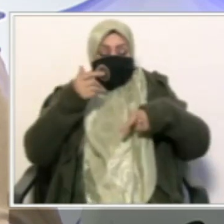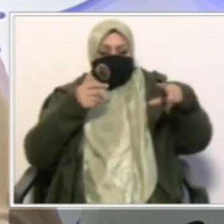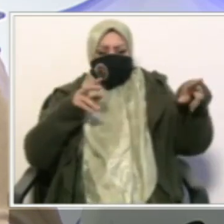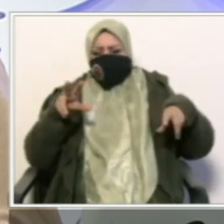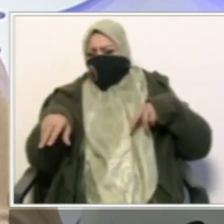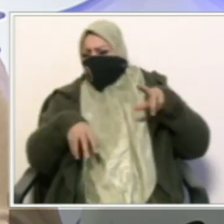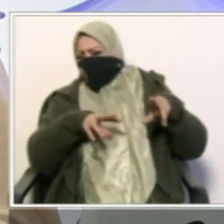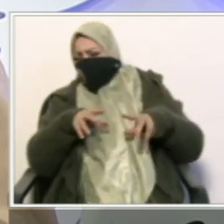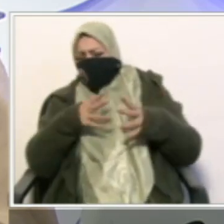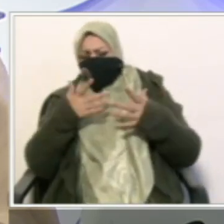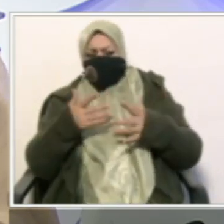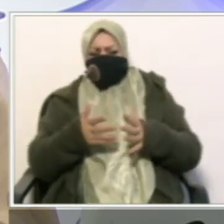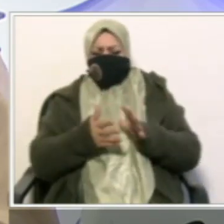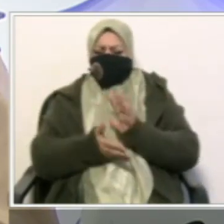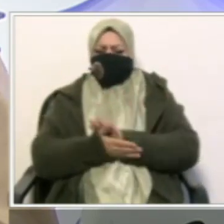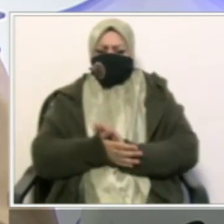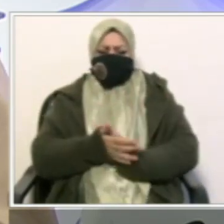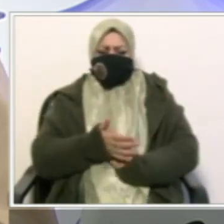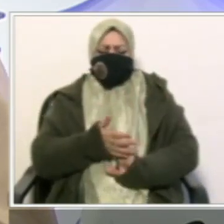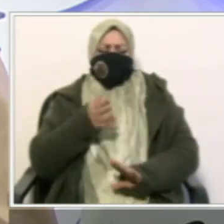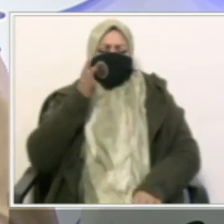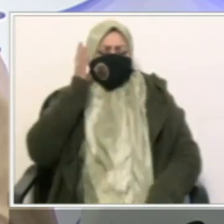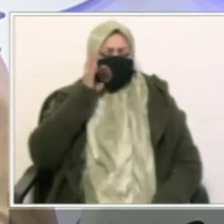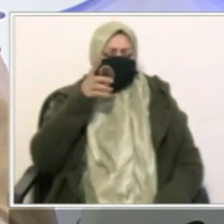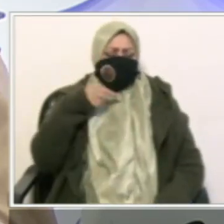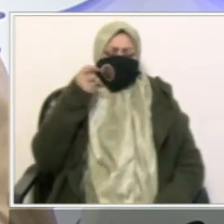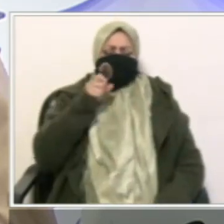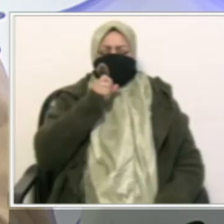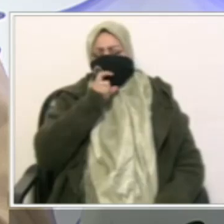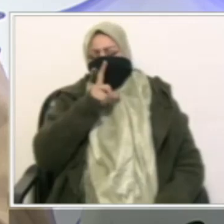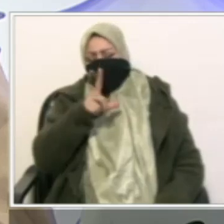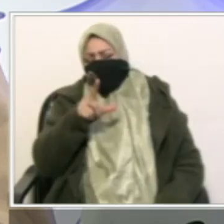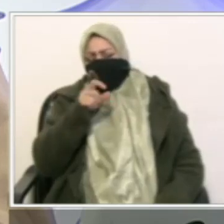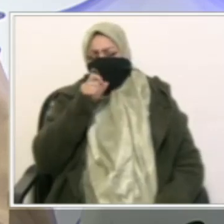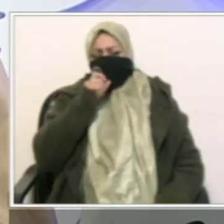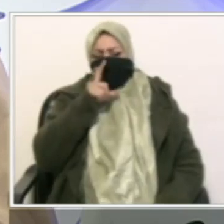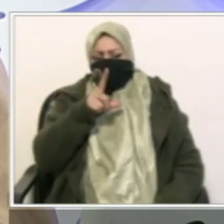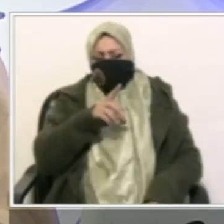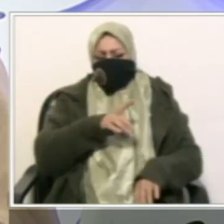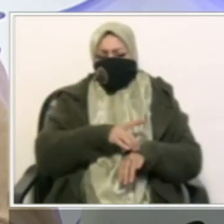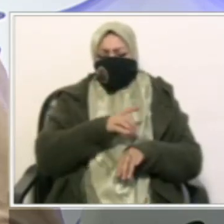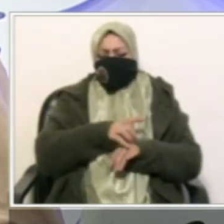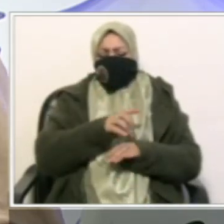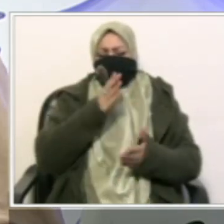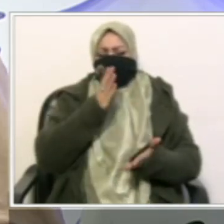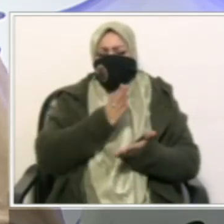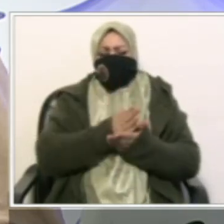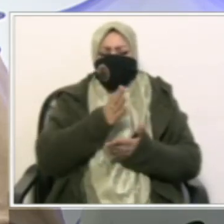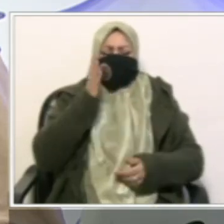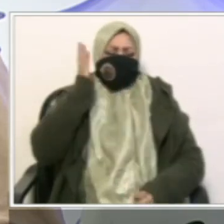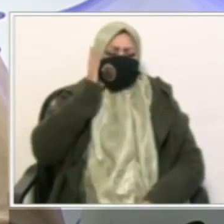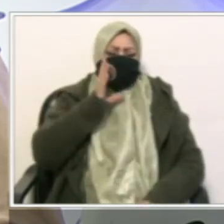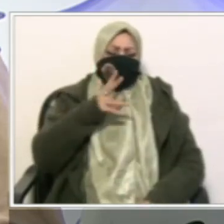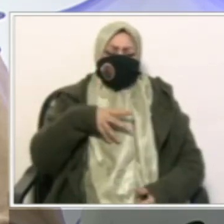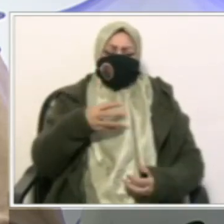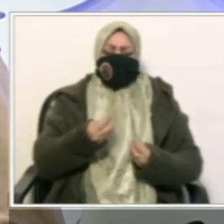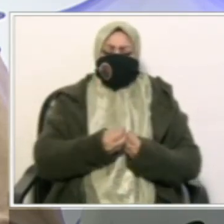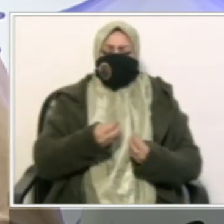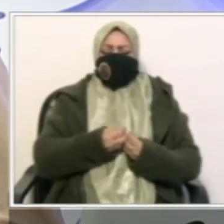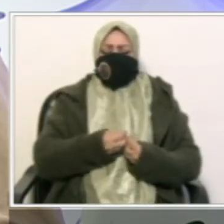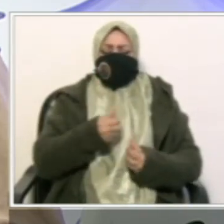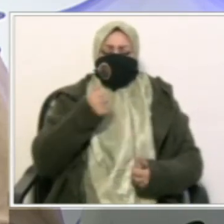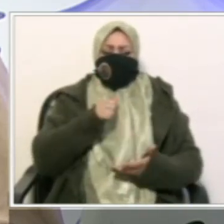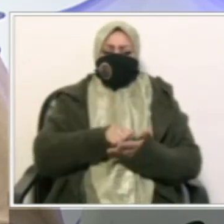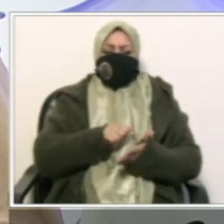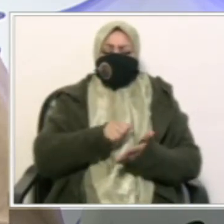فهي تنادي وأنت تضطر إلى قطع الصلاة. فما دمت أنت تصلي في البيت يعني ينبغي عليك أن تصلي قريباً منها حتى